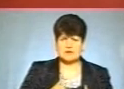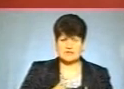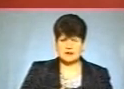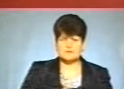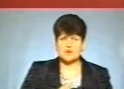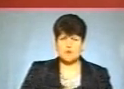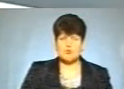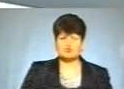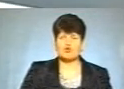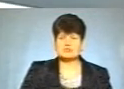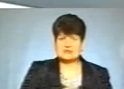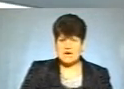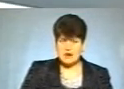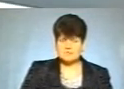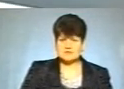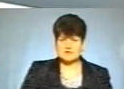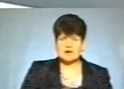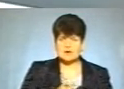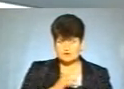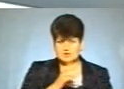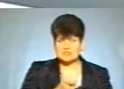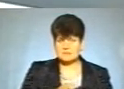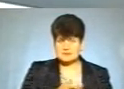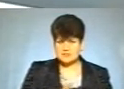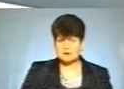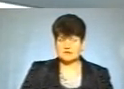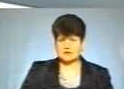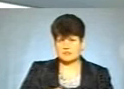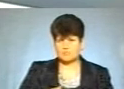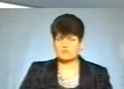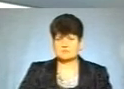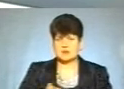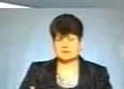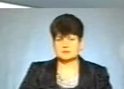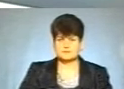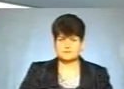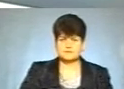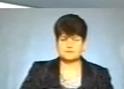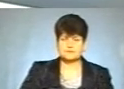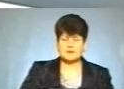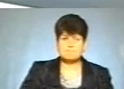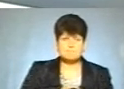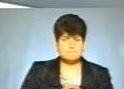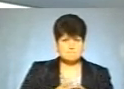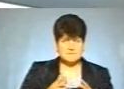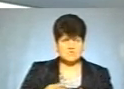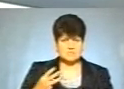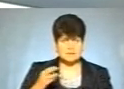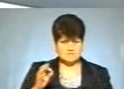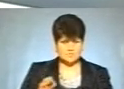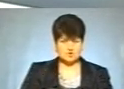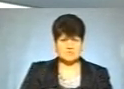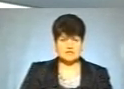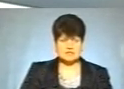казати роботодавця. Ну, в даному випадку це районний державний адміністрат, так само і для нас професійних спілок. Все-таки більше, ніж 30%, так,